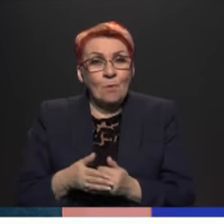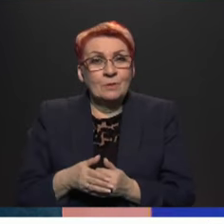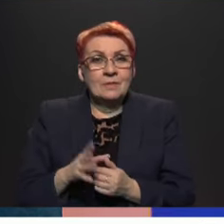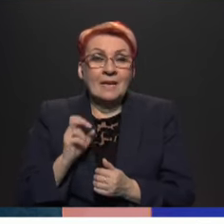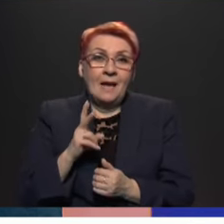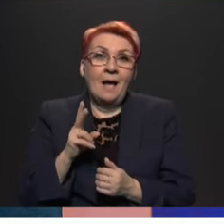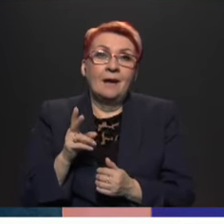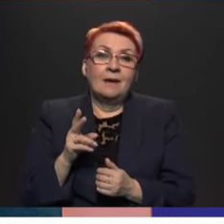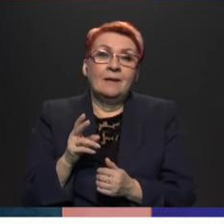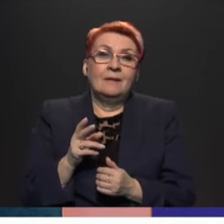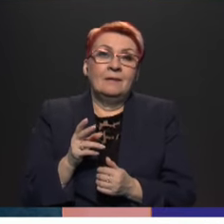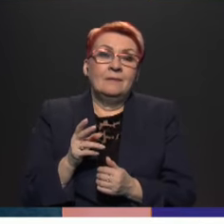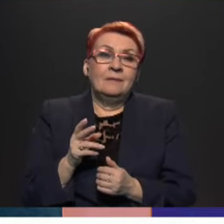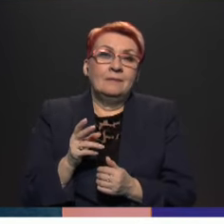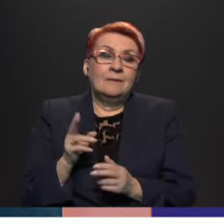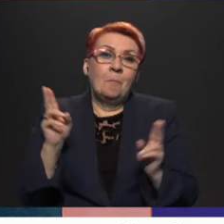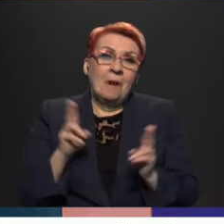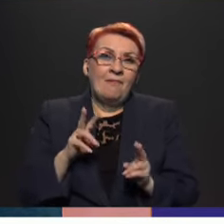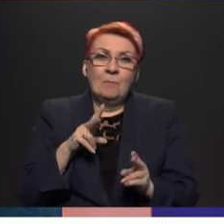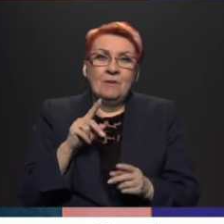всегда противимся